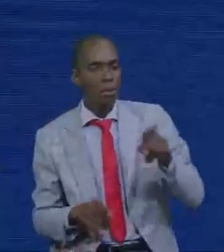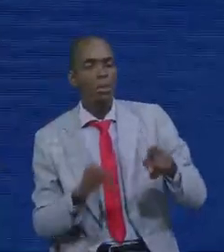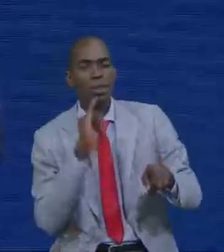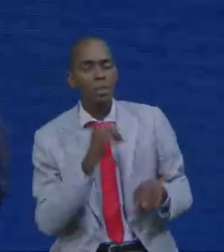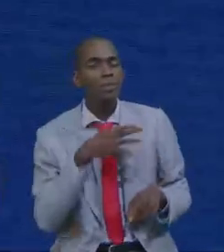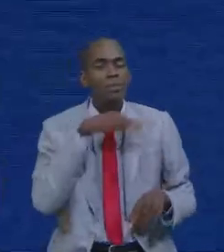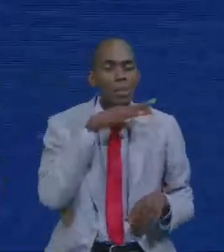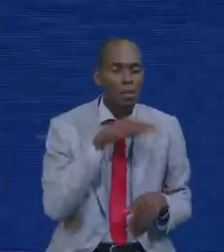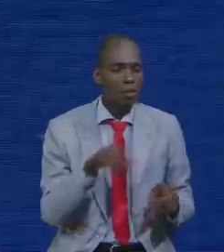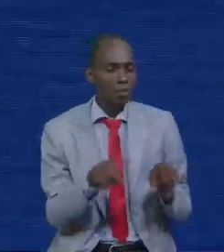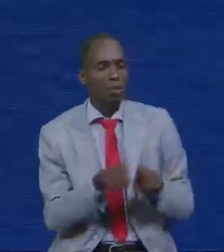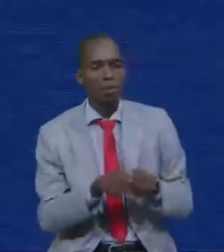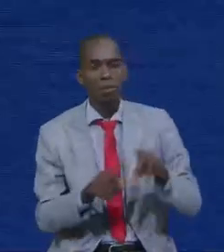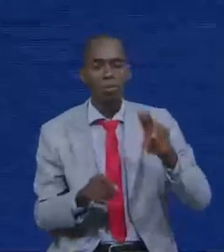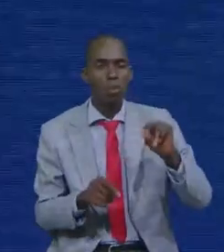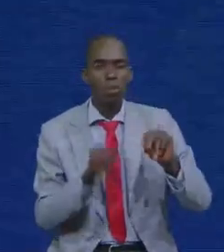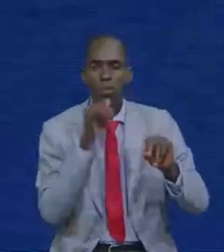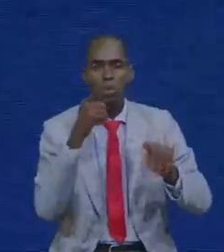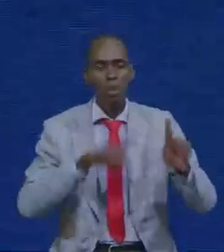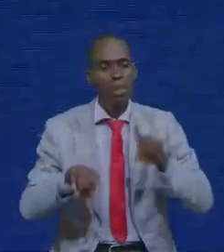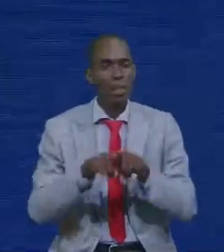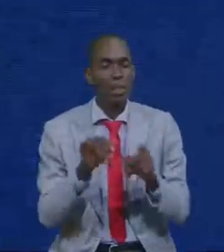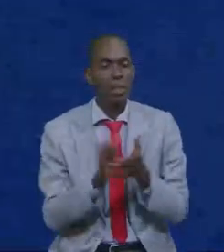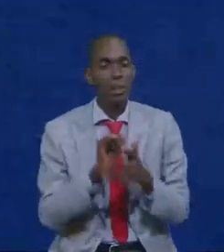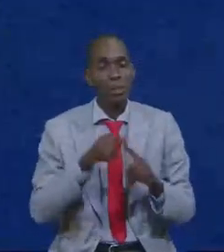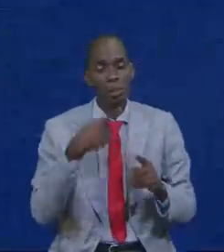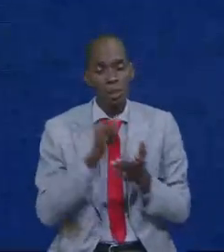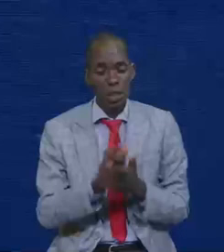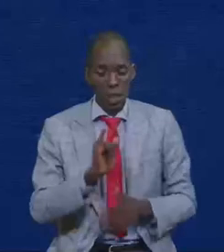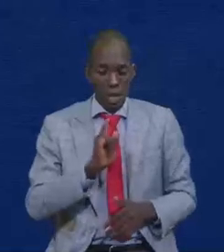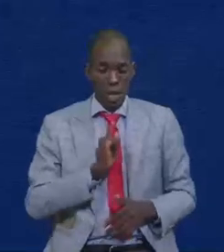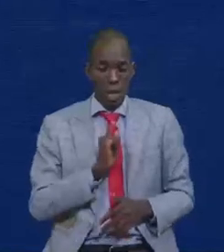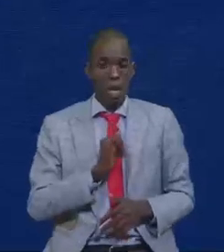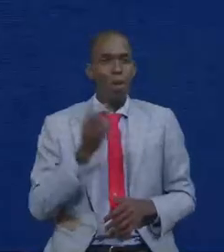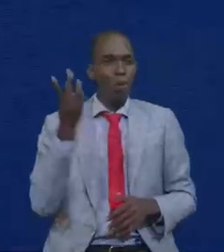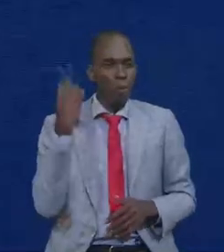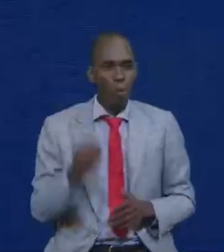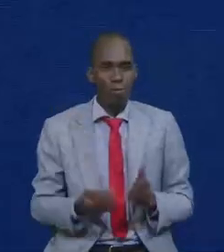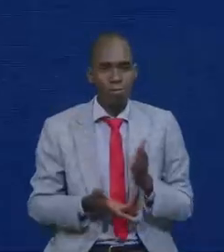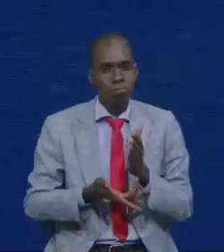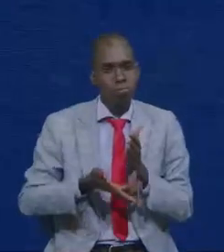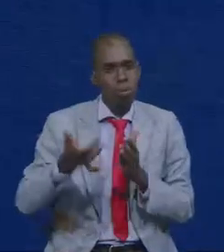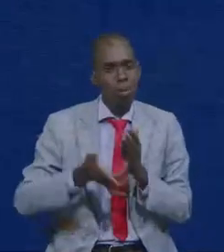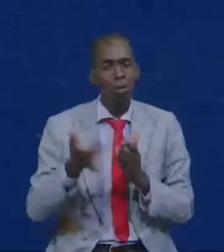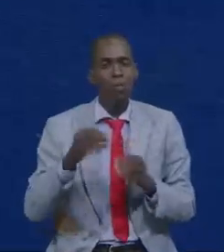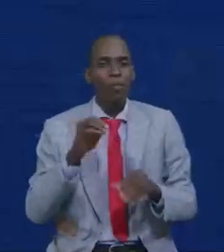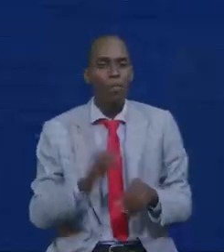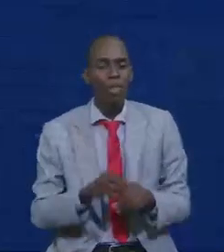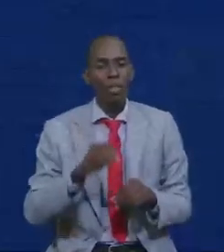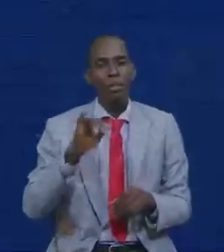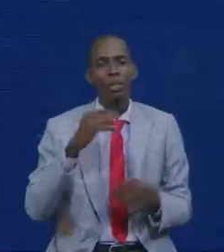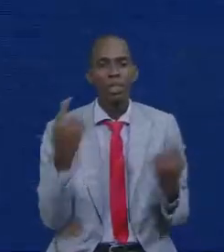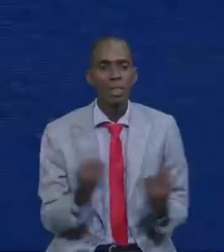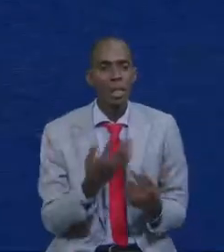dit moi, je suis né dans l'iniquité, et ma mère m'a conçu dans le péché. Verset